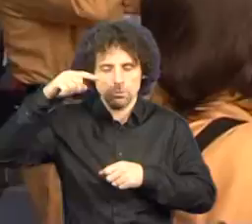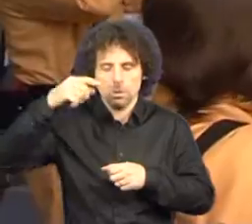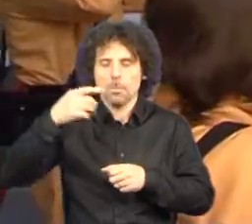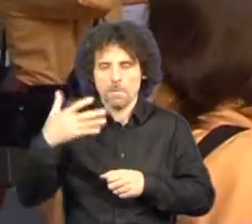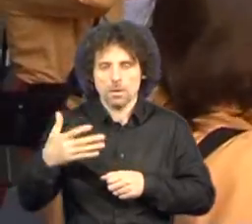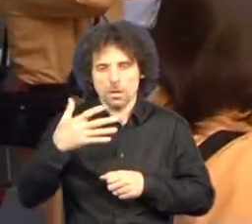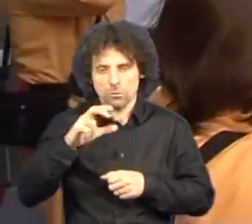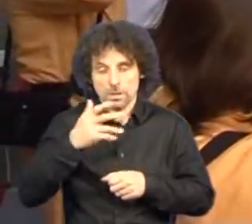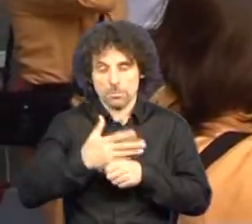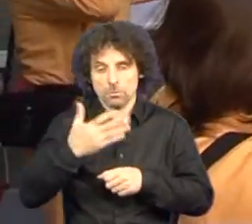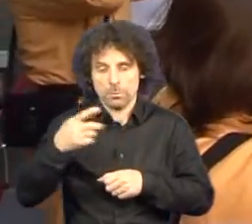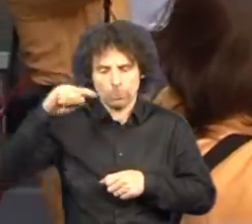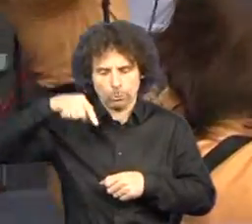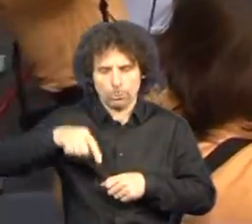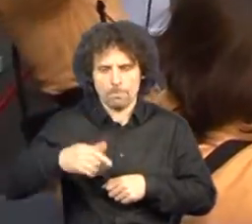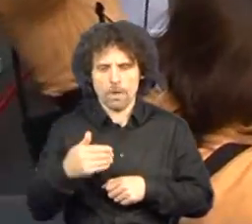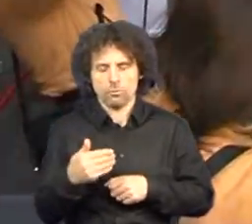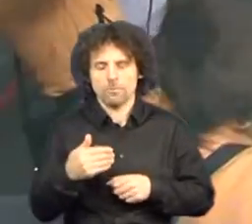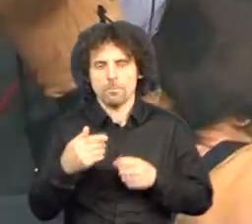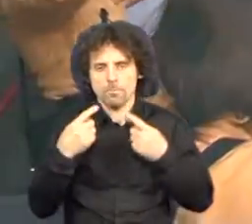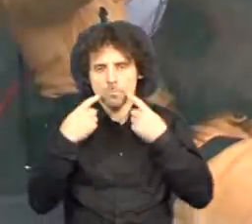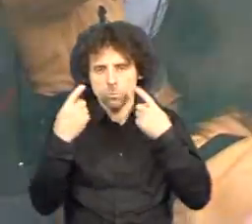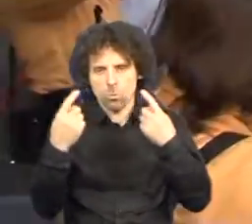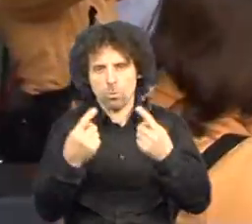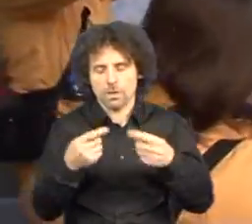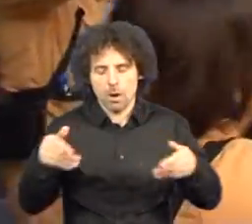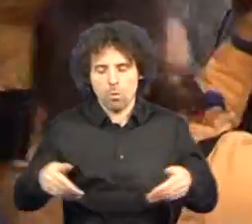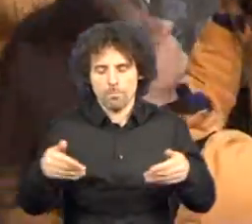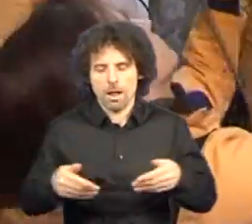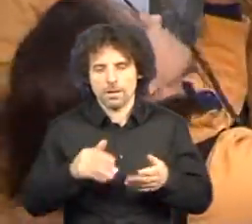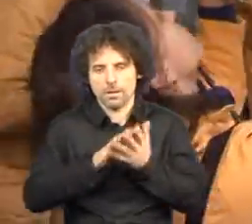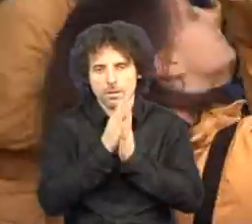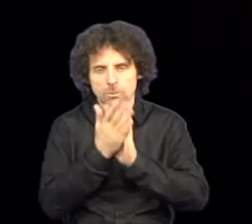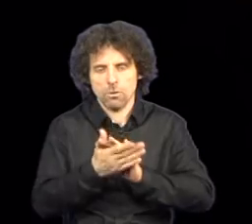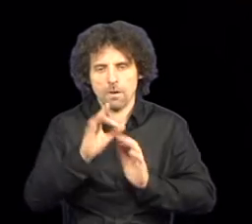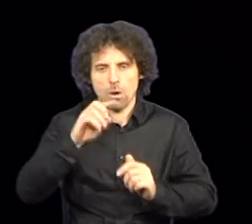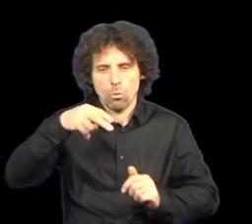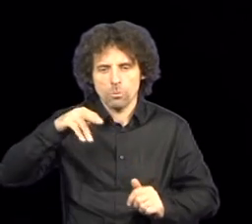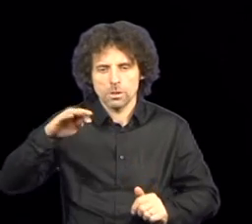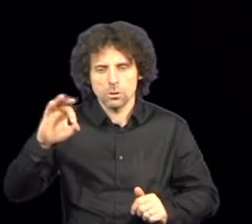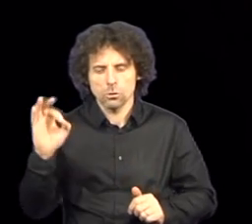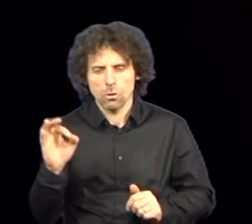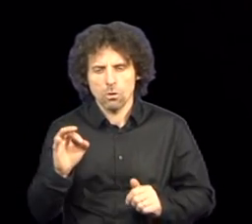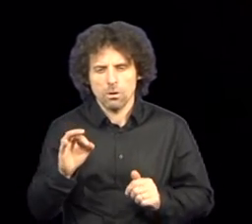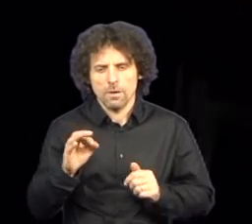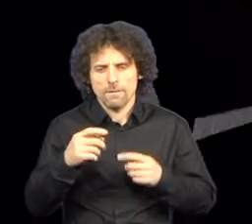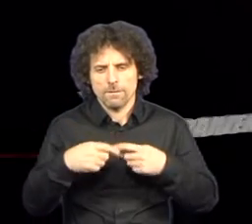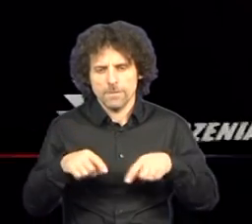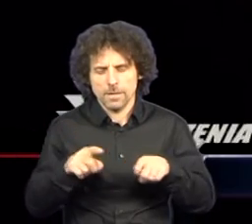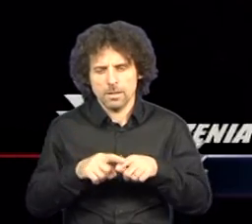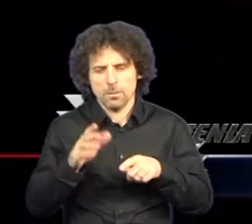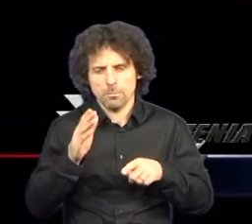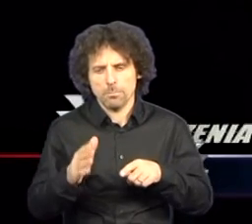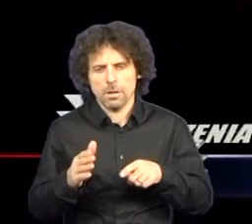Tak właśnie rozpoczyna się przygoda z kopalnią, zabytkową kopalnią Gójdow-Zabrzu. W typowej trasie Szychta będą wykonywane